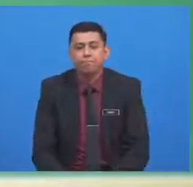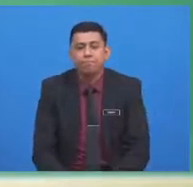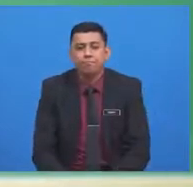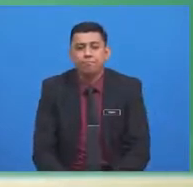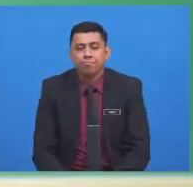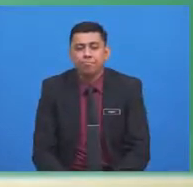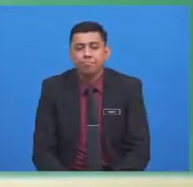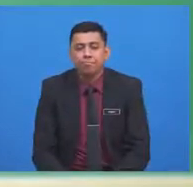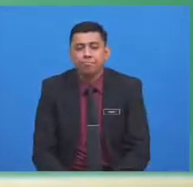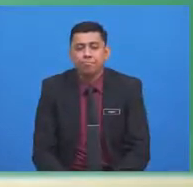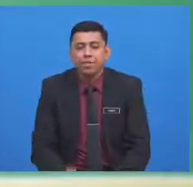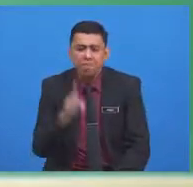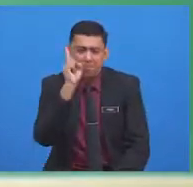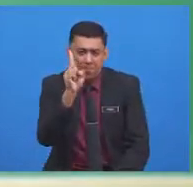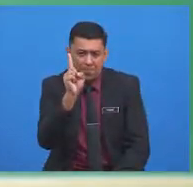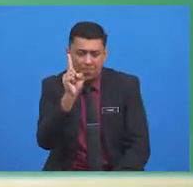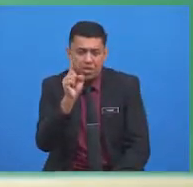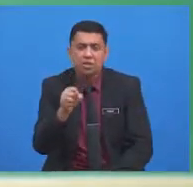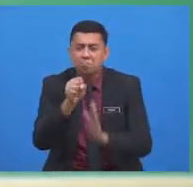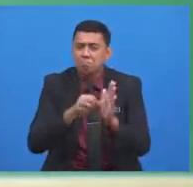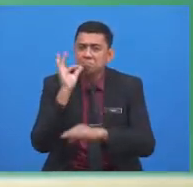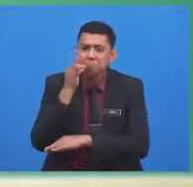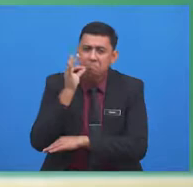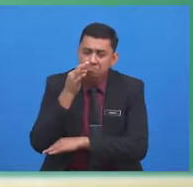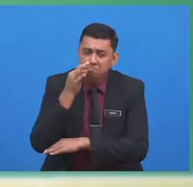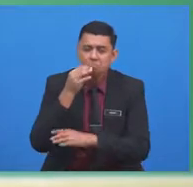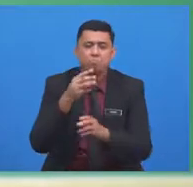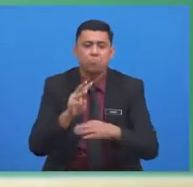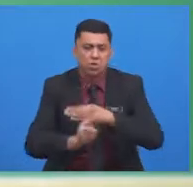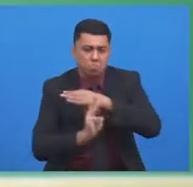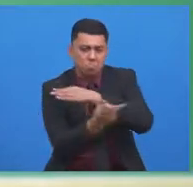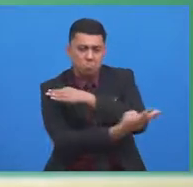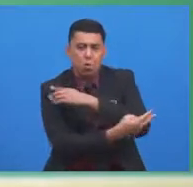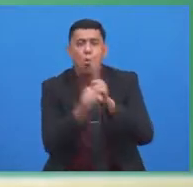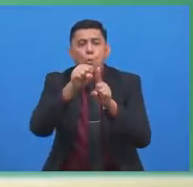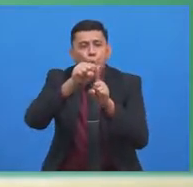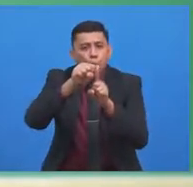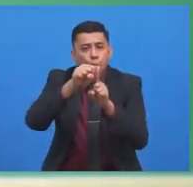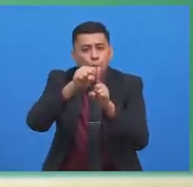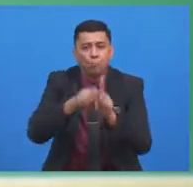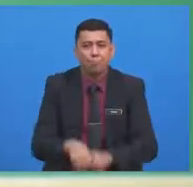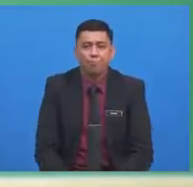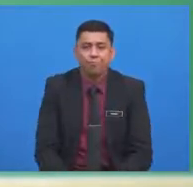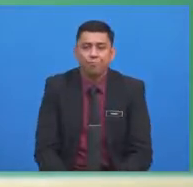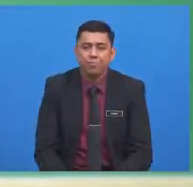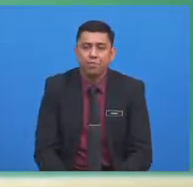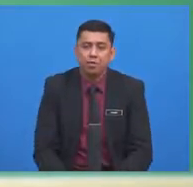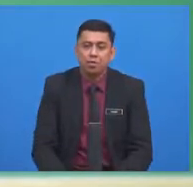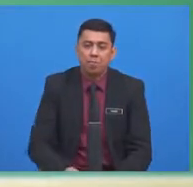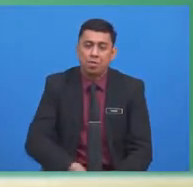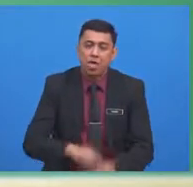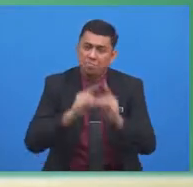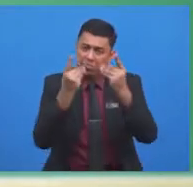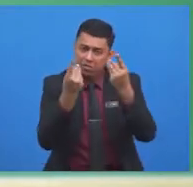mempengaruhi proses luluh hawa di sesebuah kawasan ialah suhu. Suhu ialah darjah